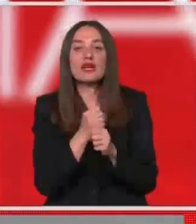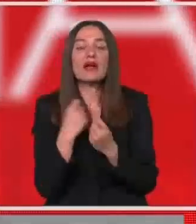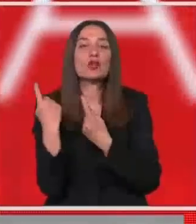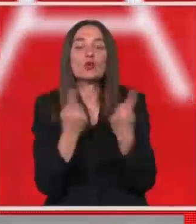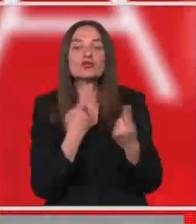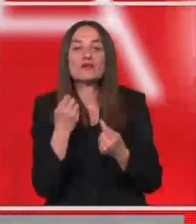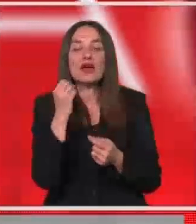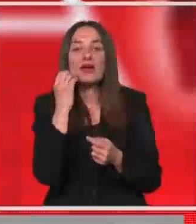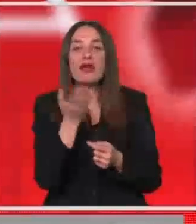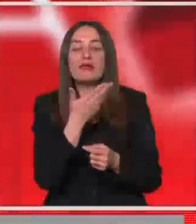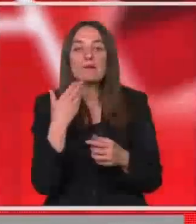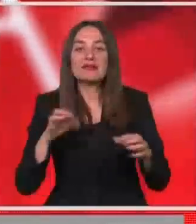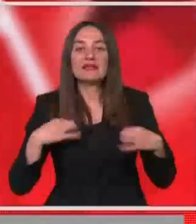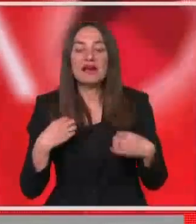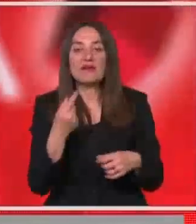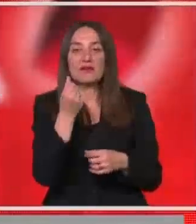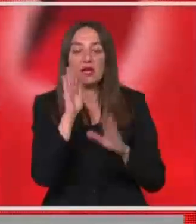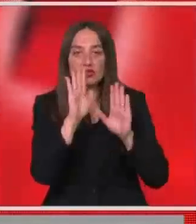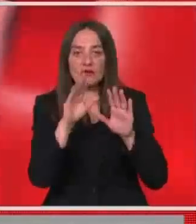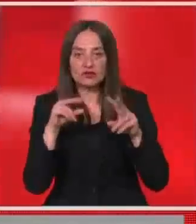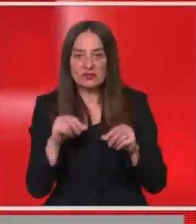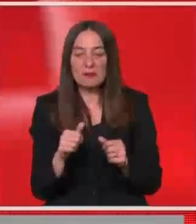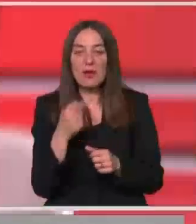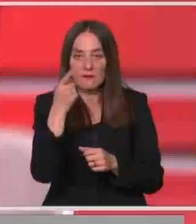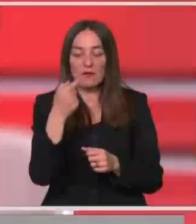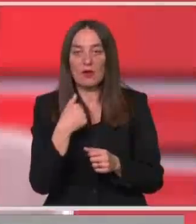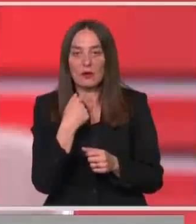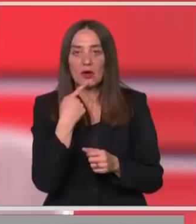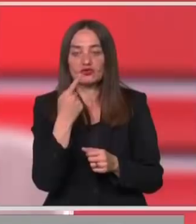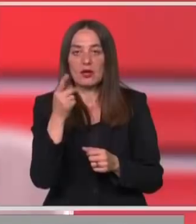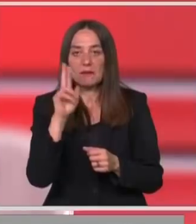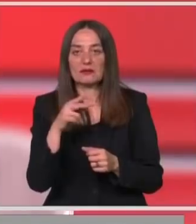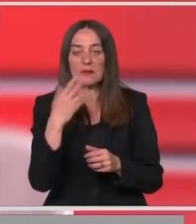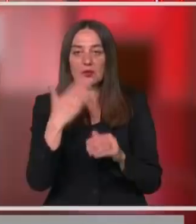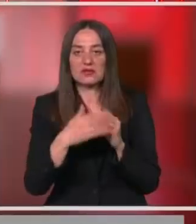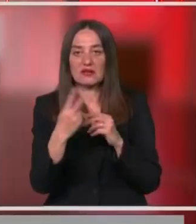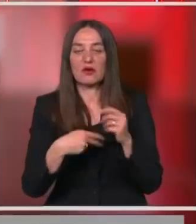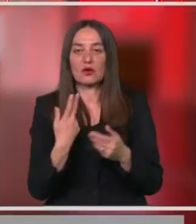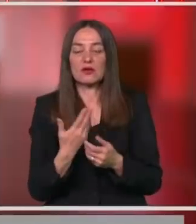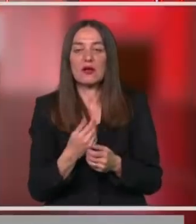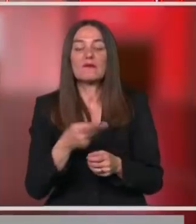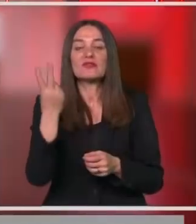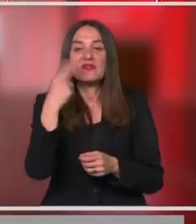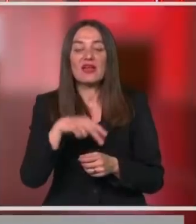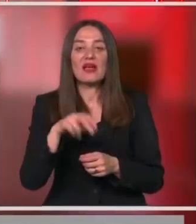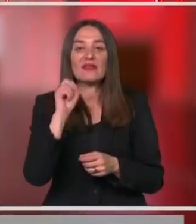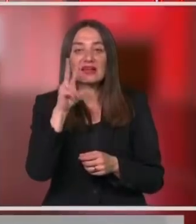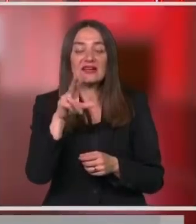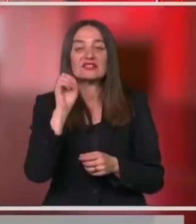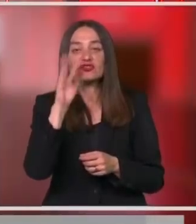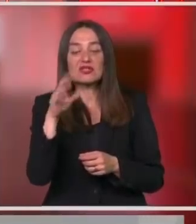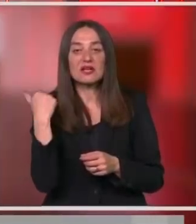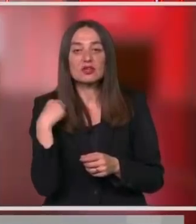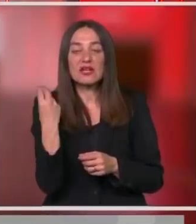kada nemate zdrave finansije u vašoj zemlji. Pa dobro, ali imamo ih u poslednje dve godine. Nemojte da zaboravite, 2013. 14.